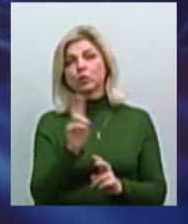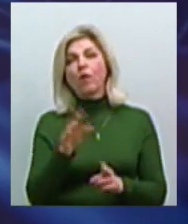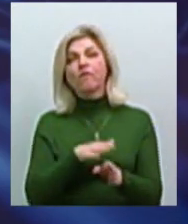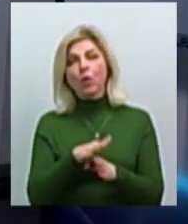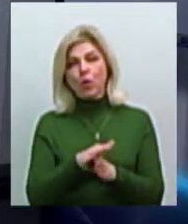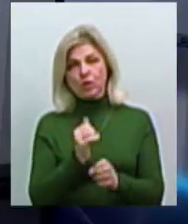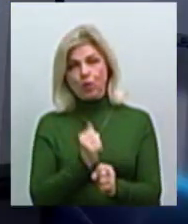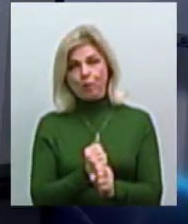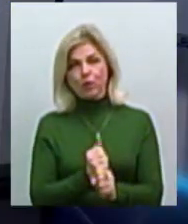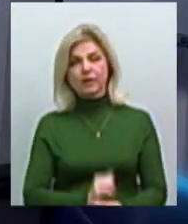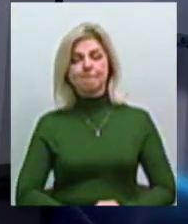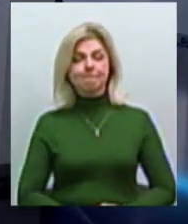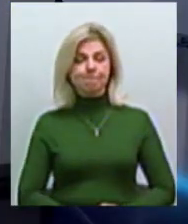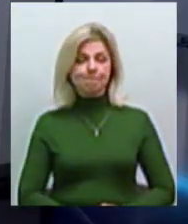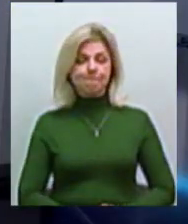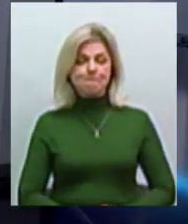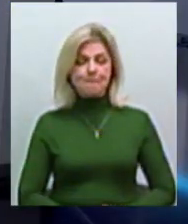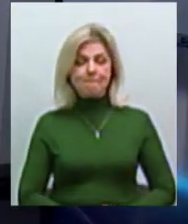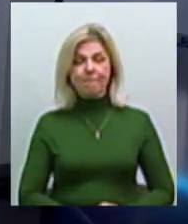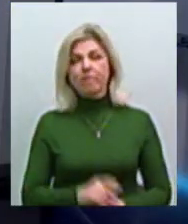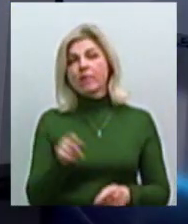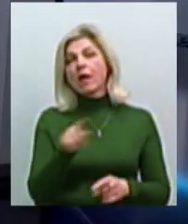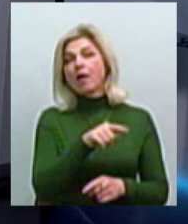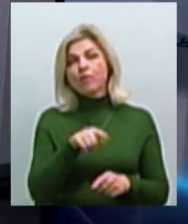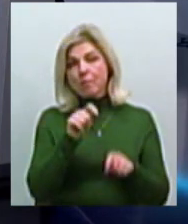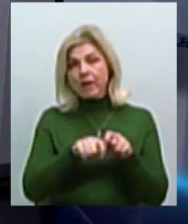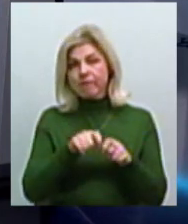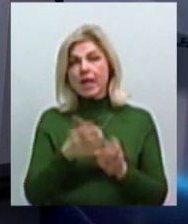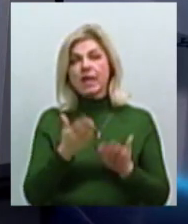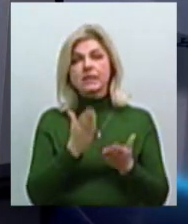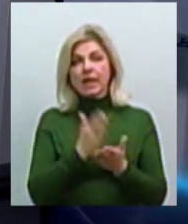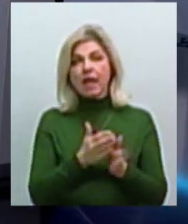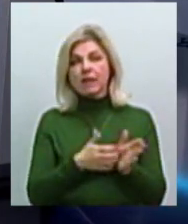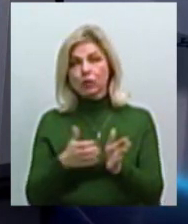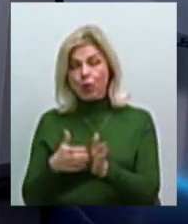роботи. Технадзор перевіряє, якщо є недоліки, виставляються